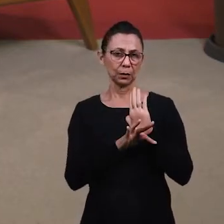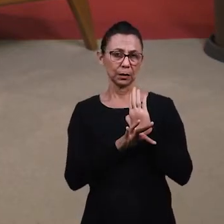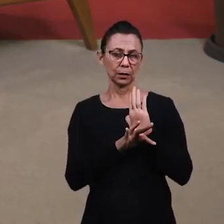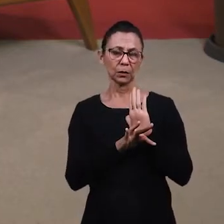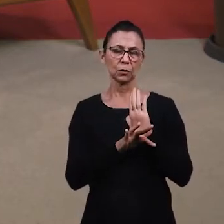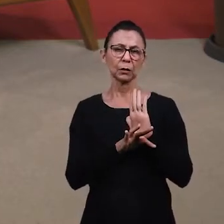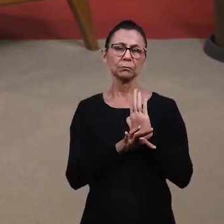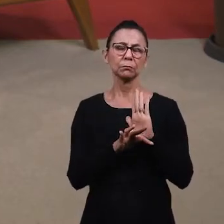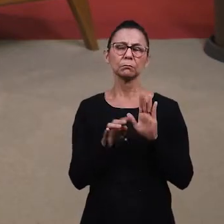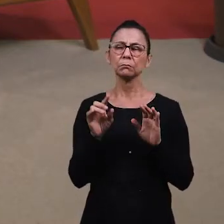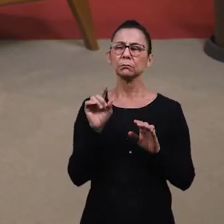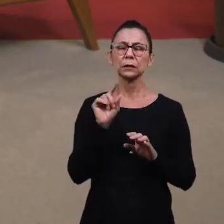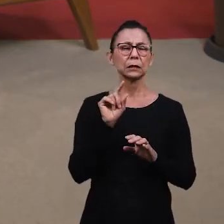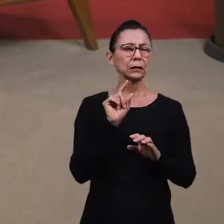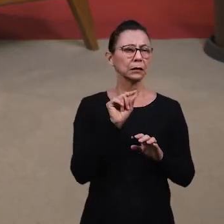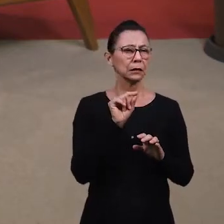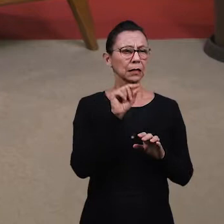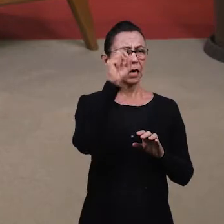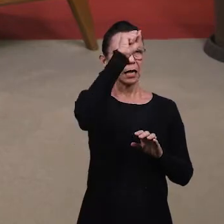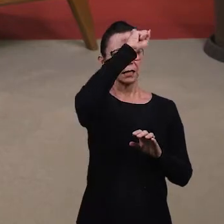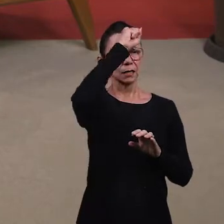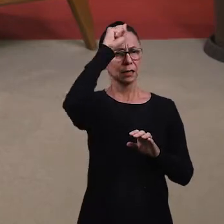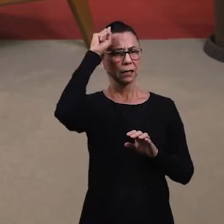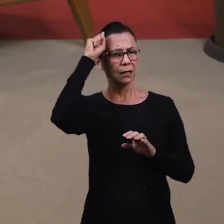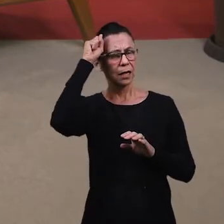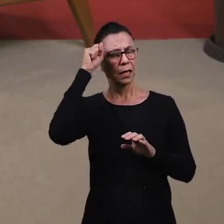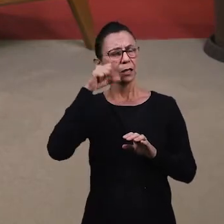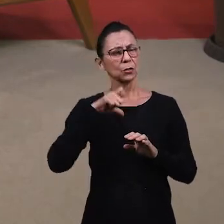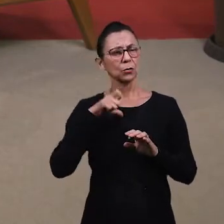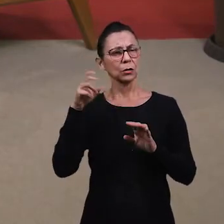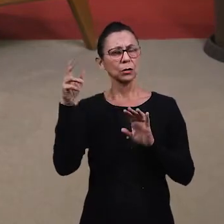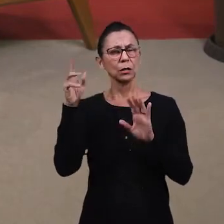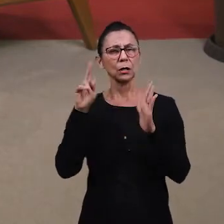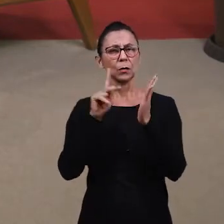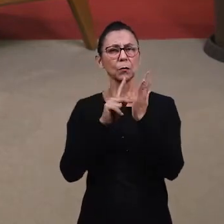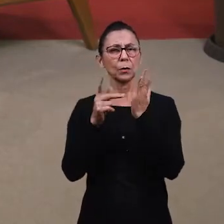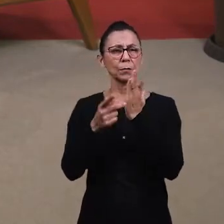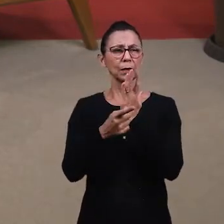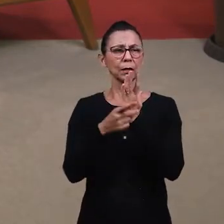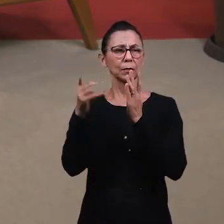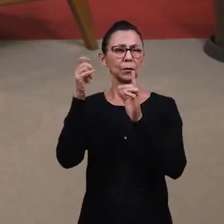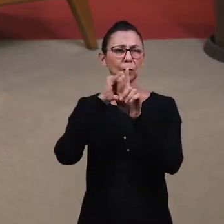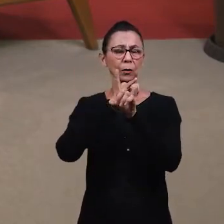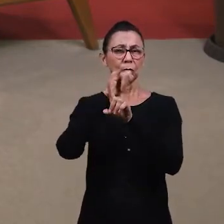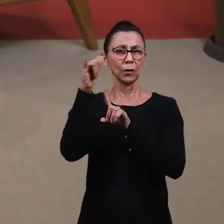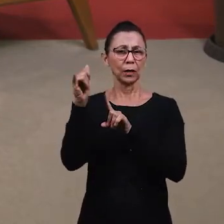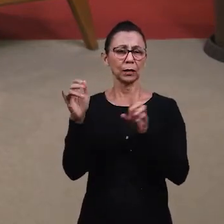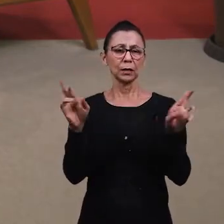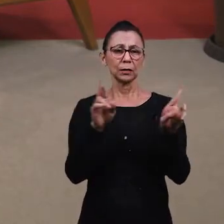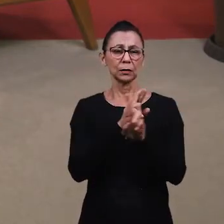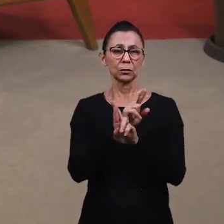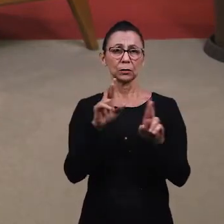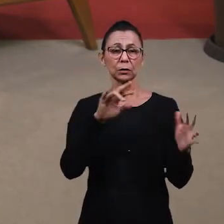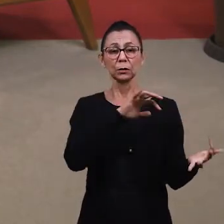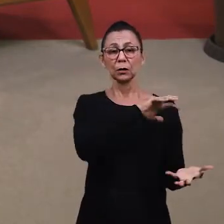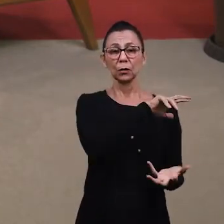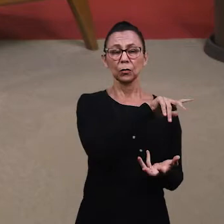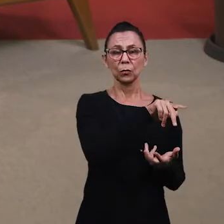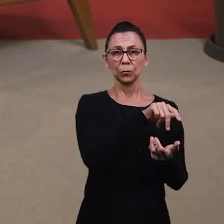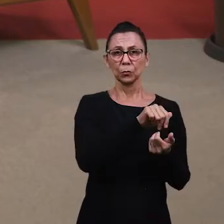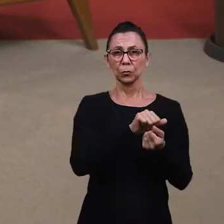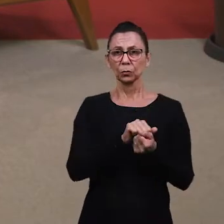Que les frères vont apporter ici quelques informations à vous qui nous assistent sur cette thématique qui porte sur le thème la parabole des